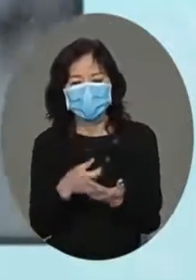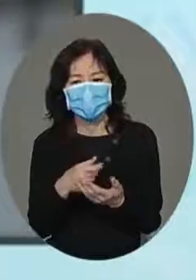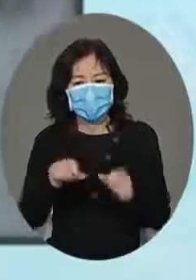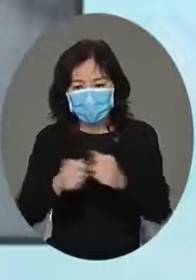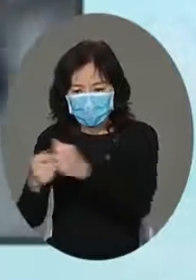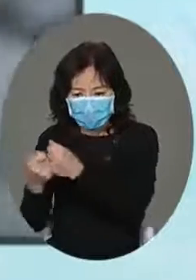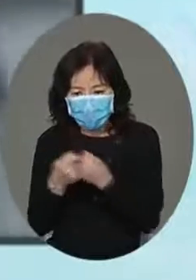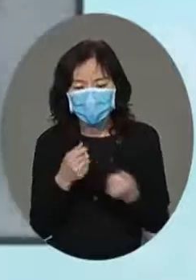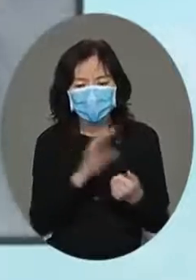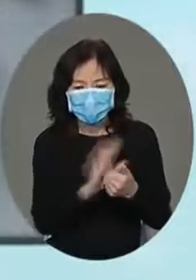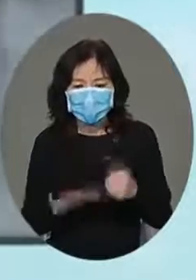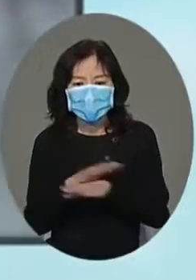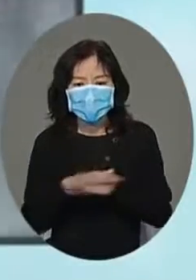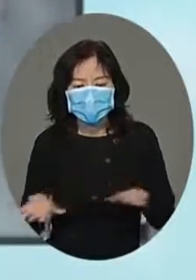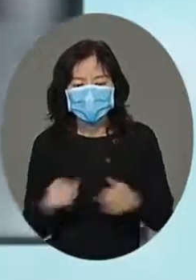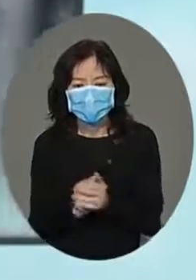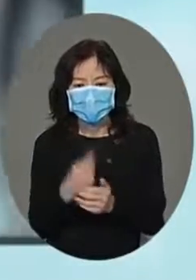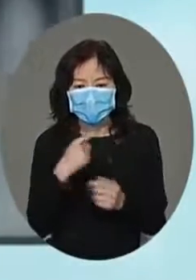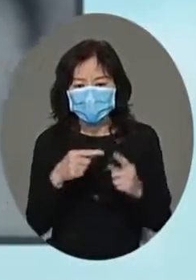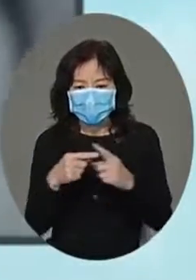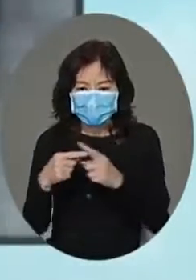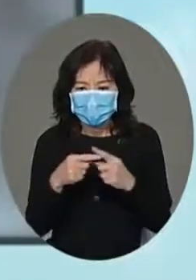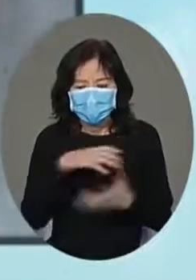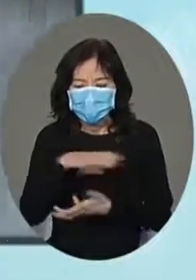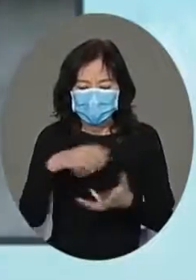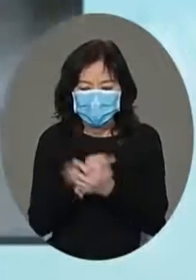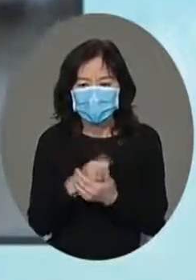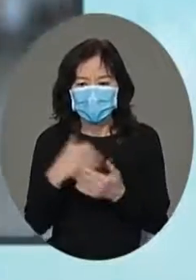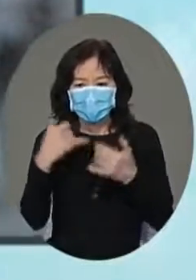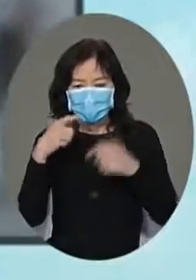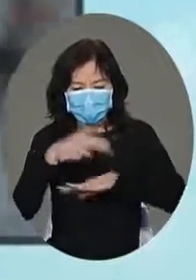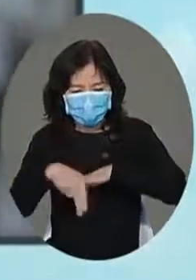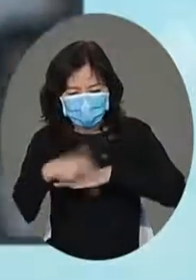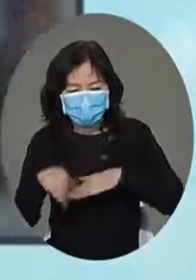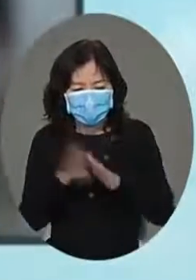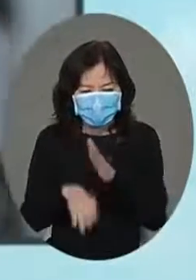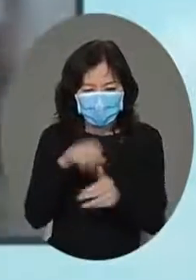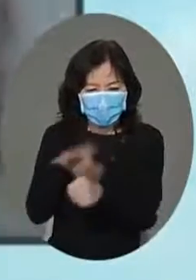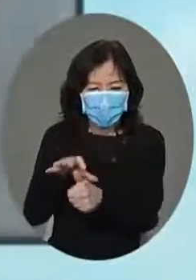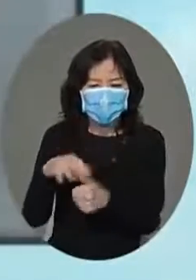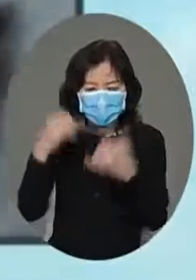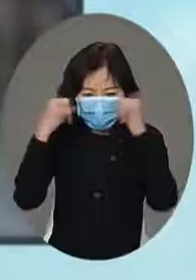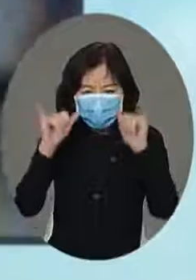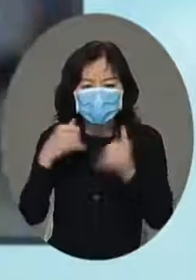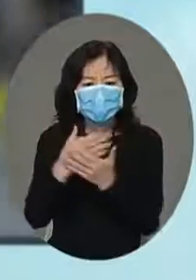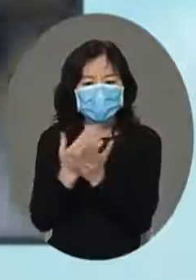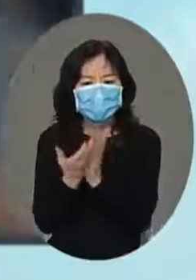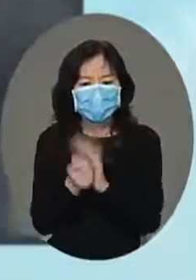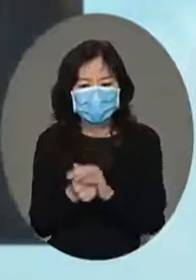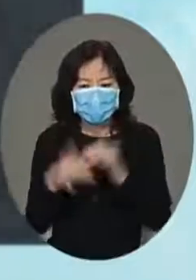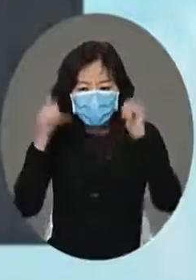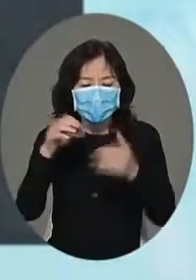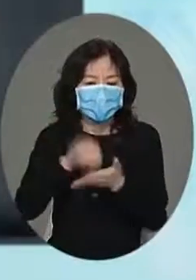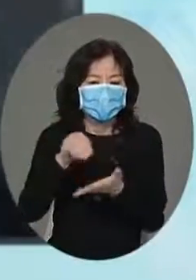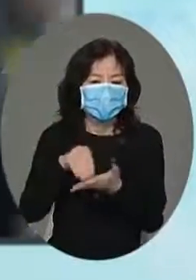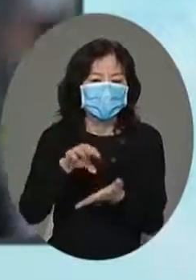坏公众安宁，而破坏公众安宁可以透过蓄意使用或者威吓使用暴力，不一定有暴力